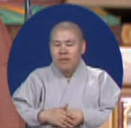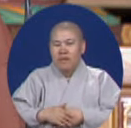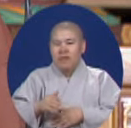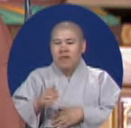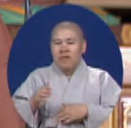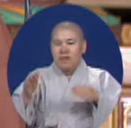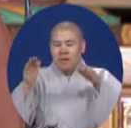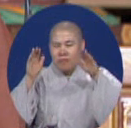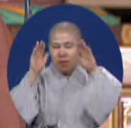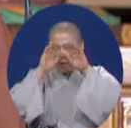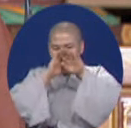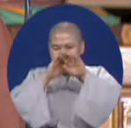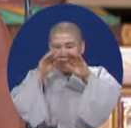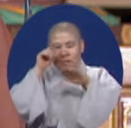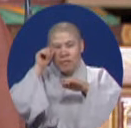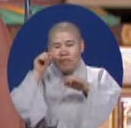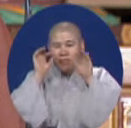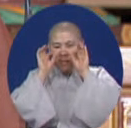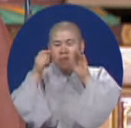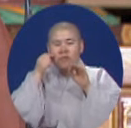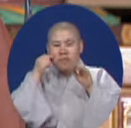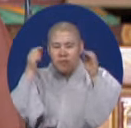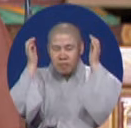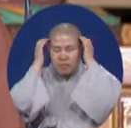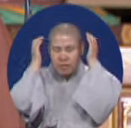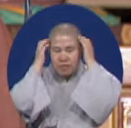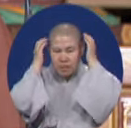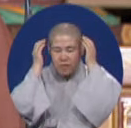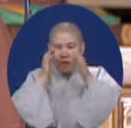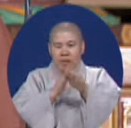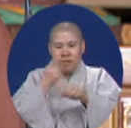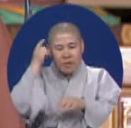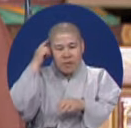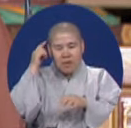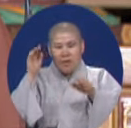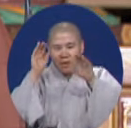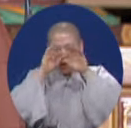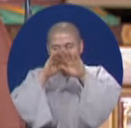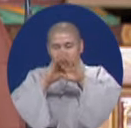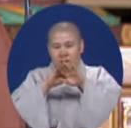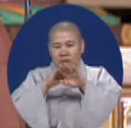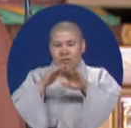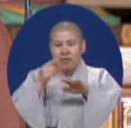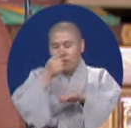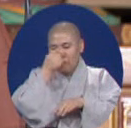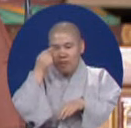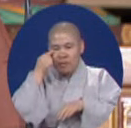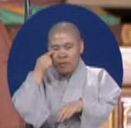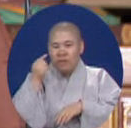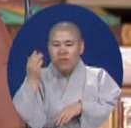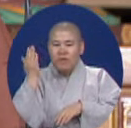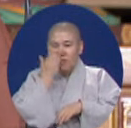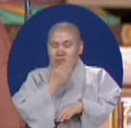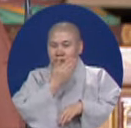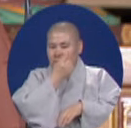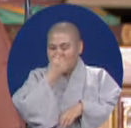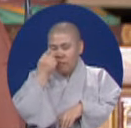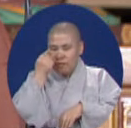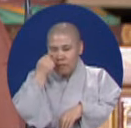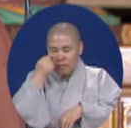눈은 제대로 못 보는데 이거 번뇌망상은 가려진 눈이고 무심 상태는 이건 정안이다 이게요. 맑은 눈이다. 가릴